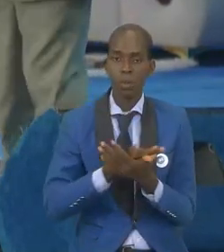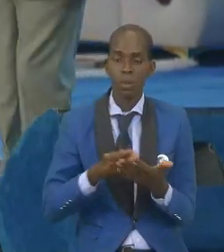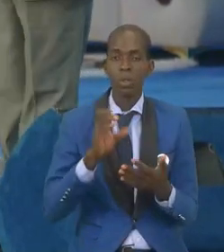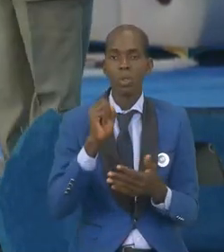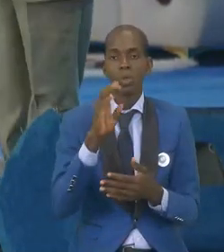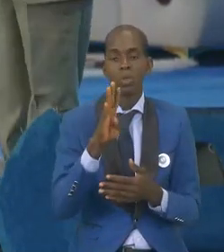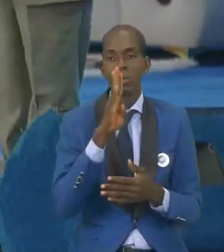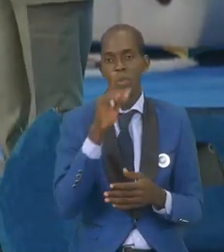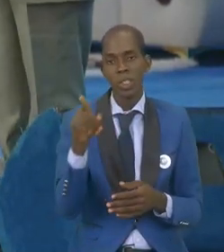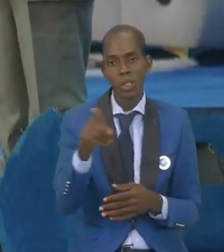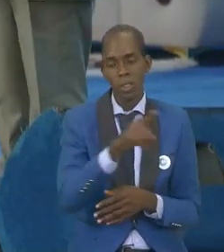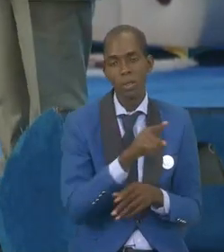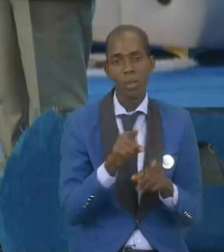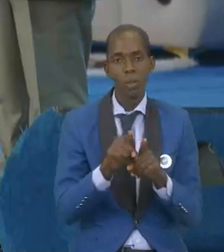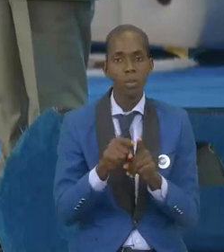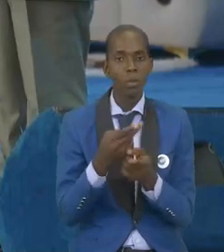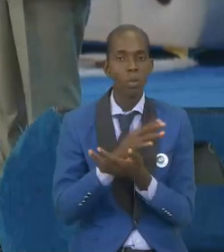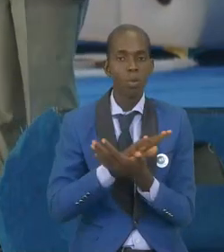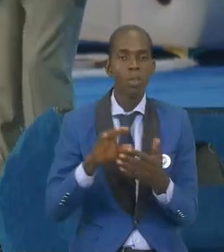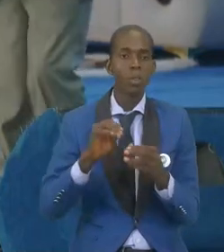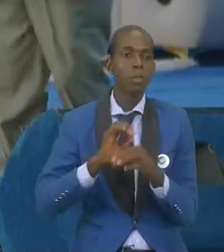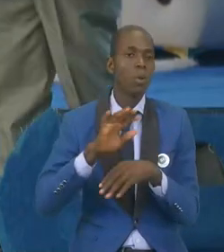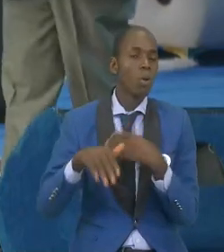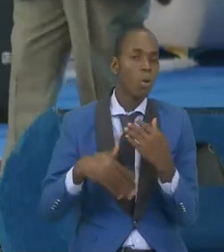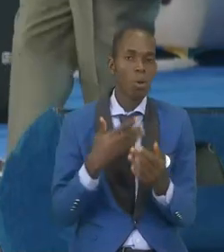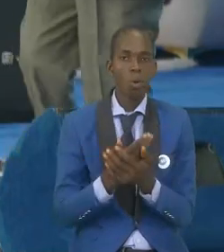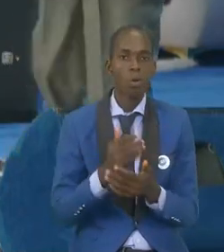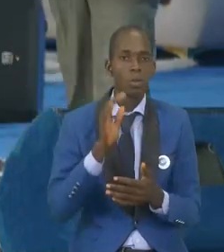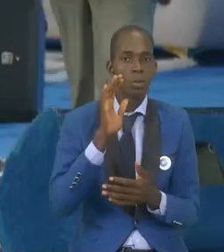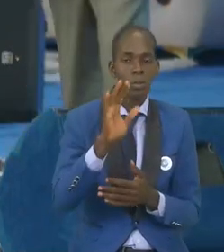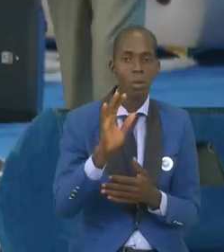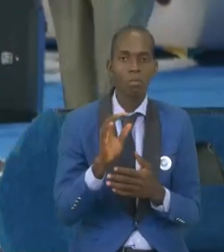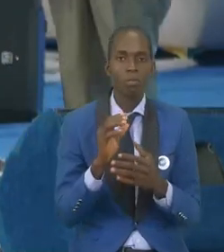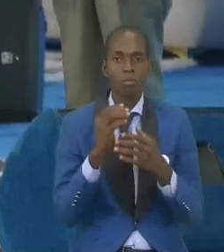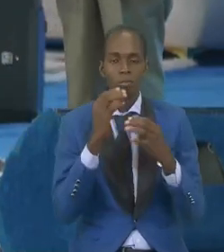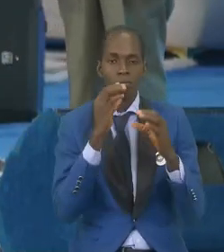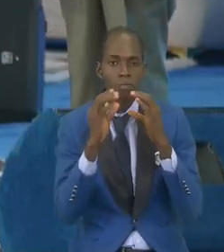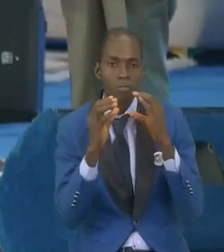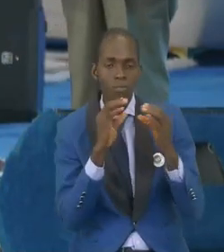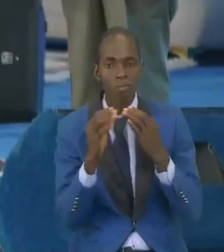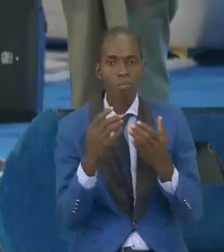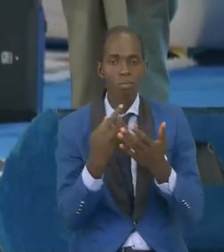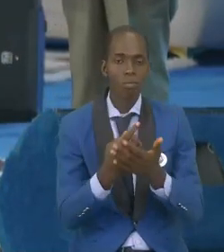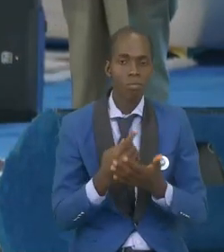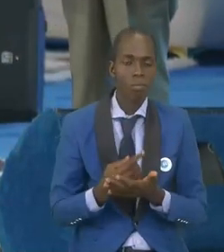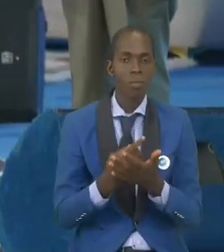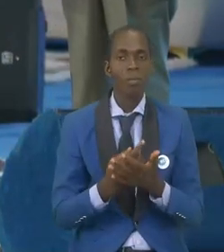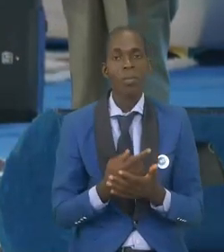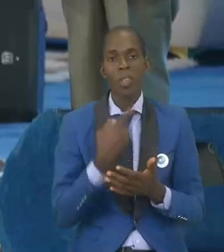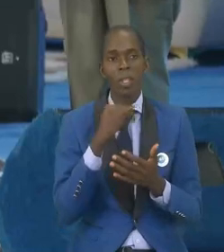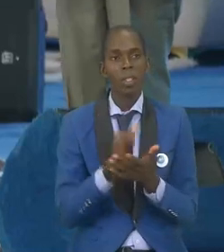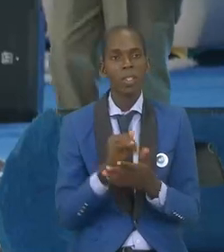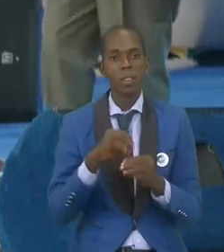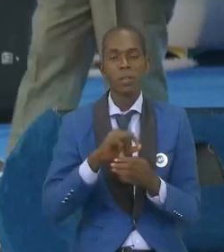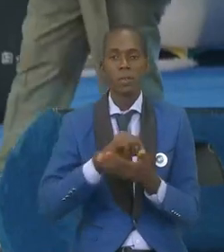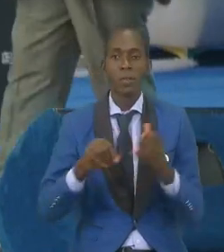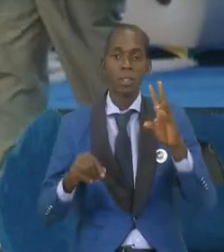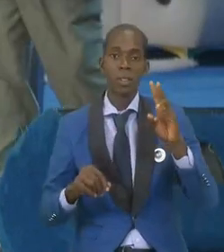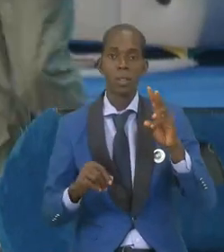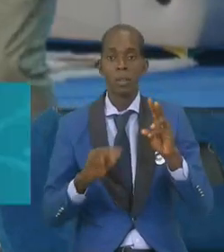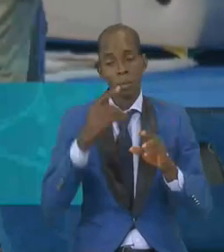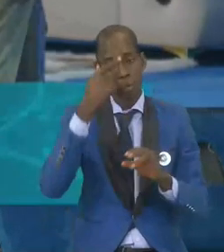qui vous a appelé est saint vous aussi soyez saint dans toute votre conduite versez 16